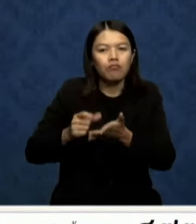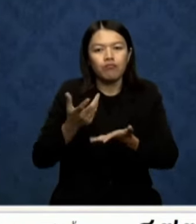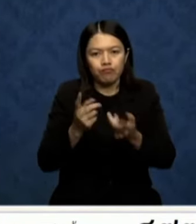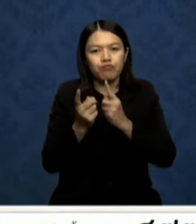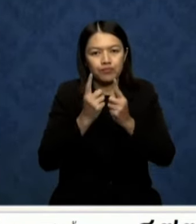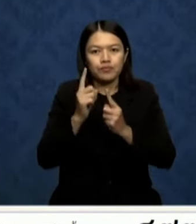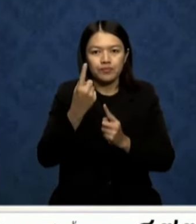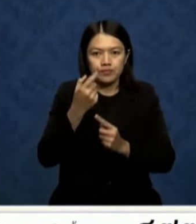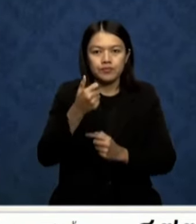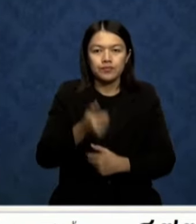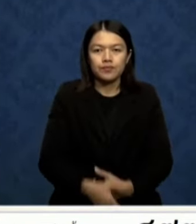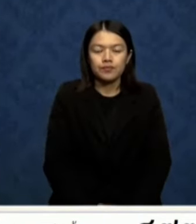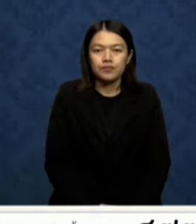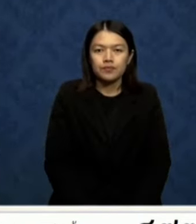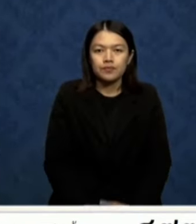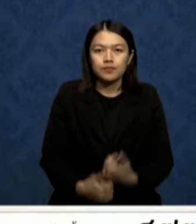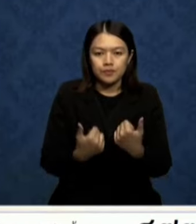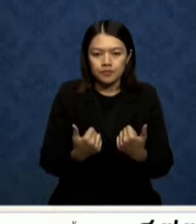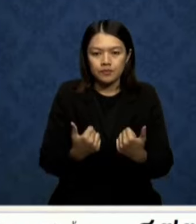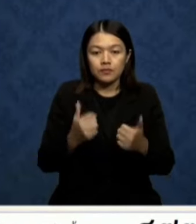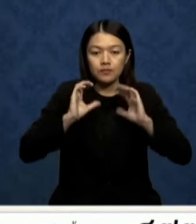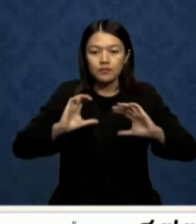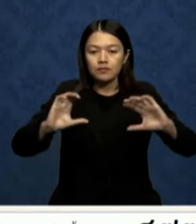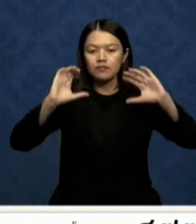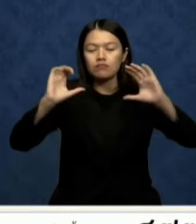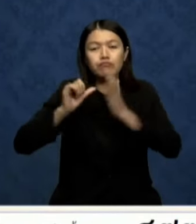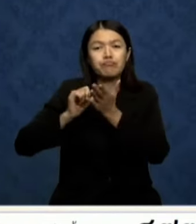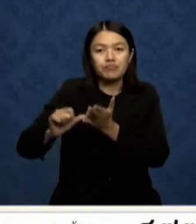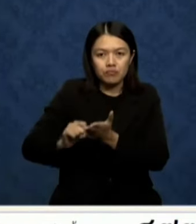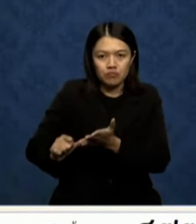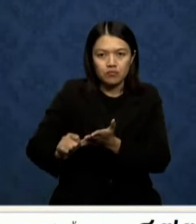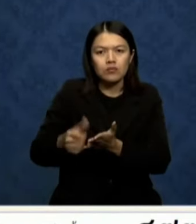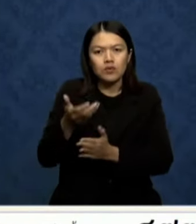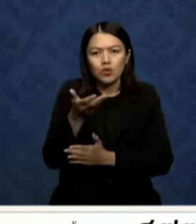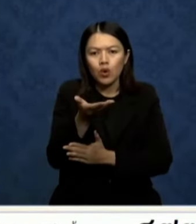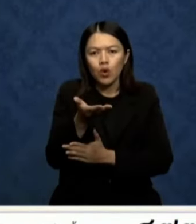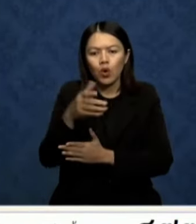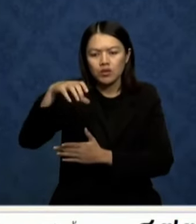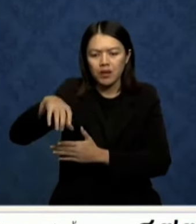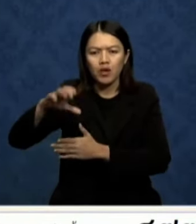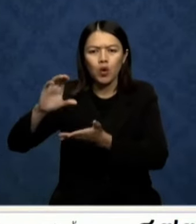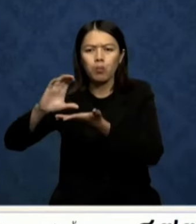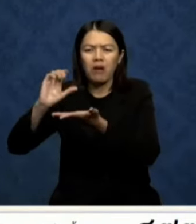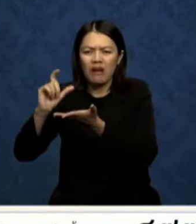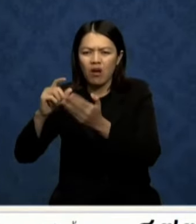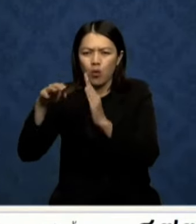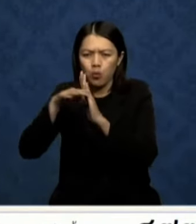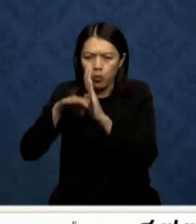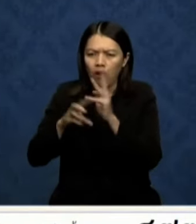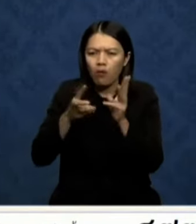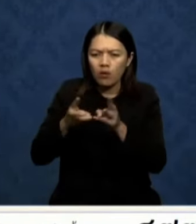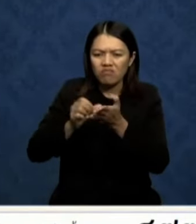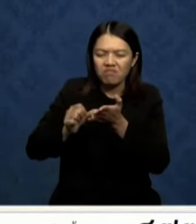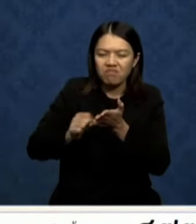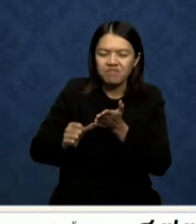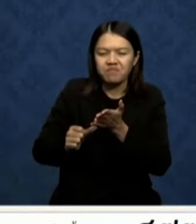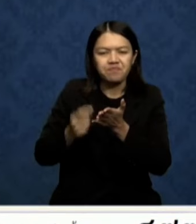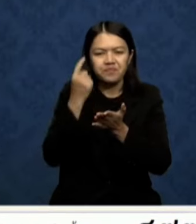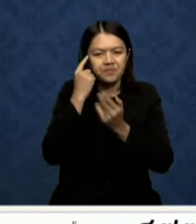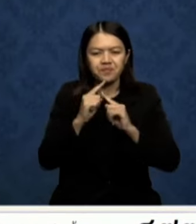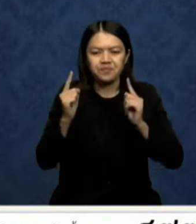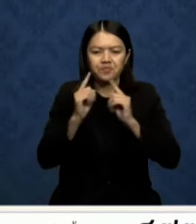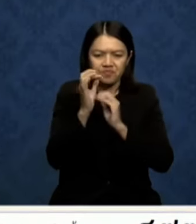ยกันนะครับแต่ในขณะนี้เนี่ยจะให้รัฐบาลไปปรับแก้ไปขอให้ทางสำนักงบประมาณเปลี่ยนแนววิธีการในการยึดคิดคำน